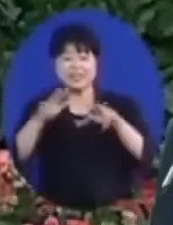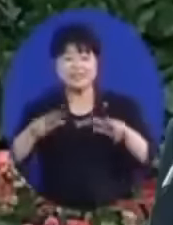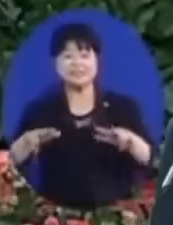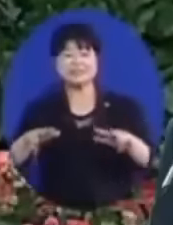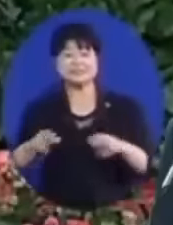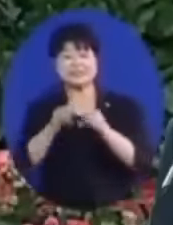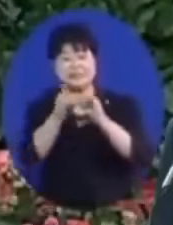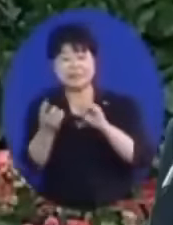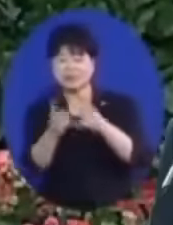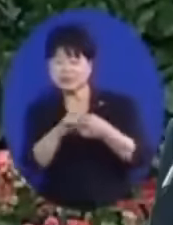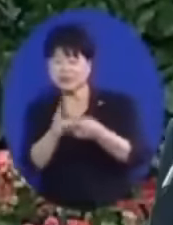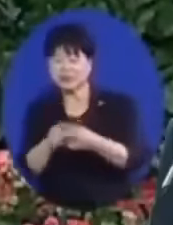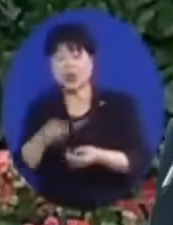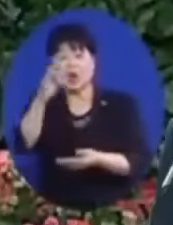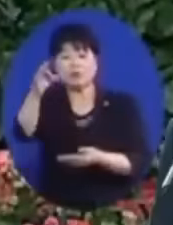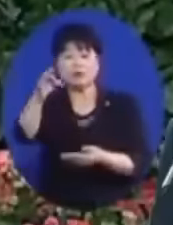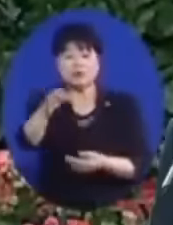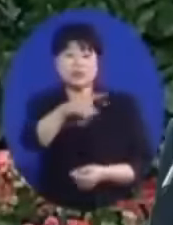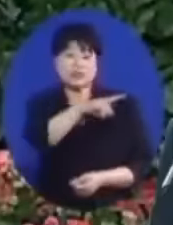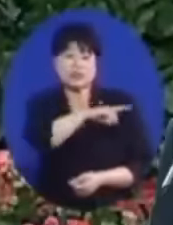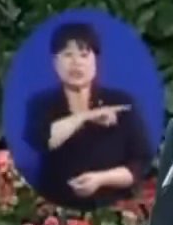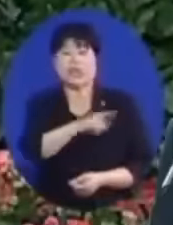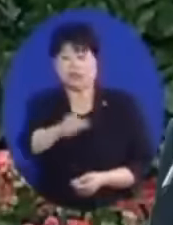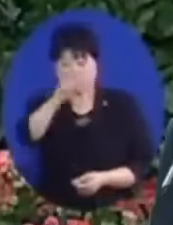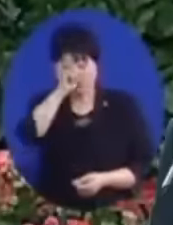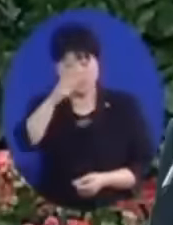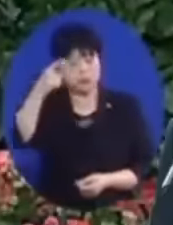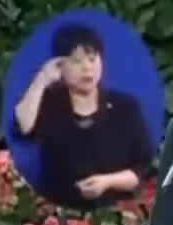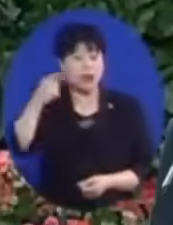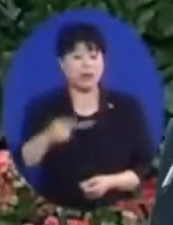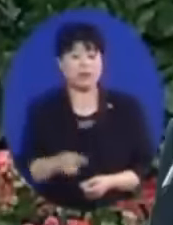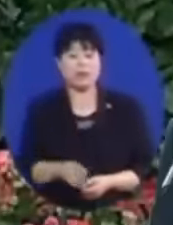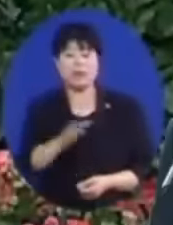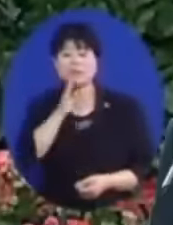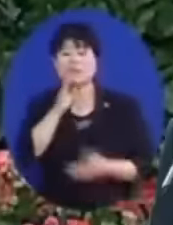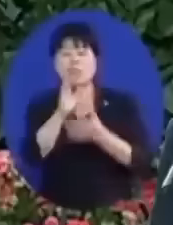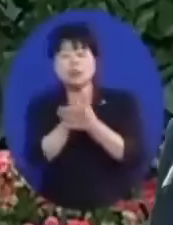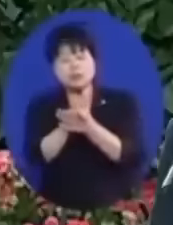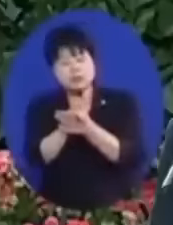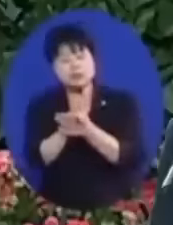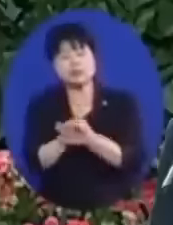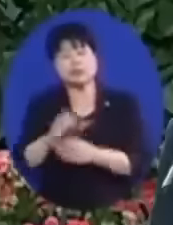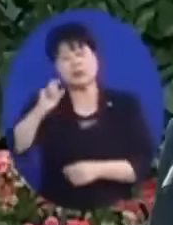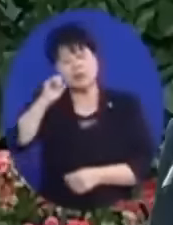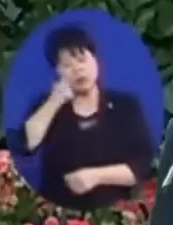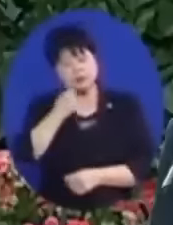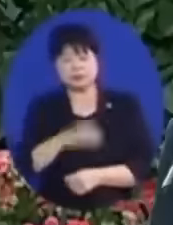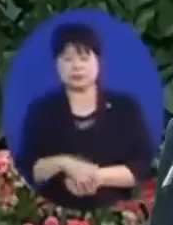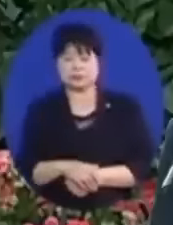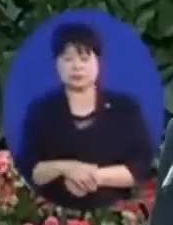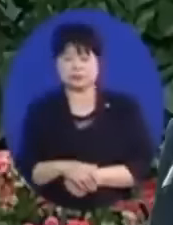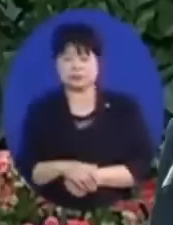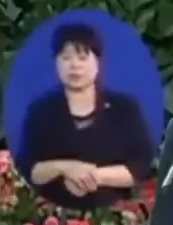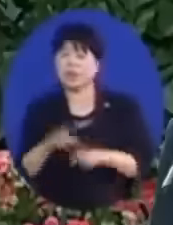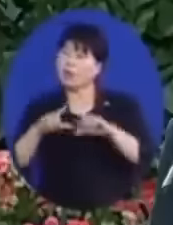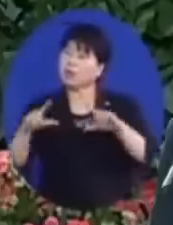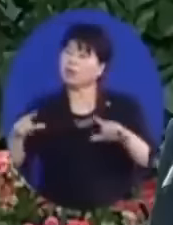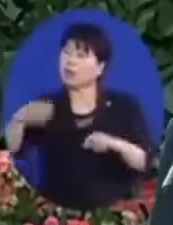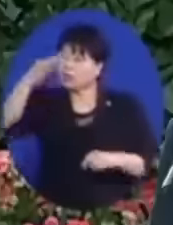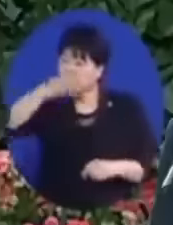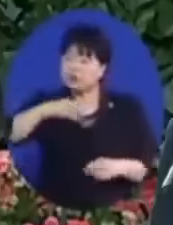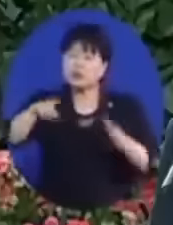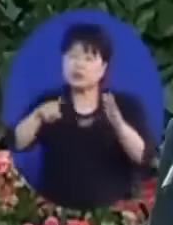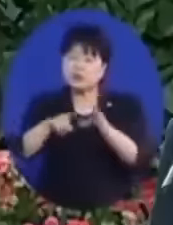현대사회에서 사람들은 물질을 최고 가치로 추구하므로 진정한 친구를 얻기가 참으로 어렵습니다. 대부분 자기의 이익을